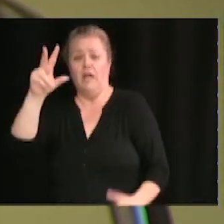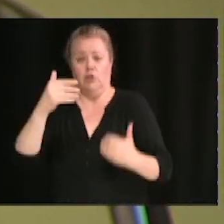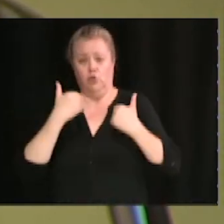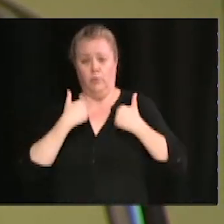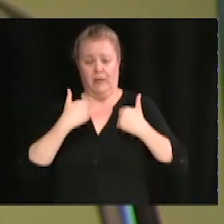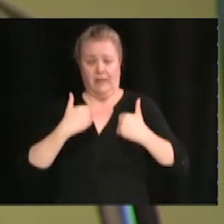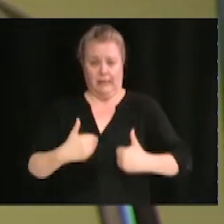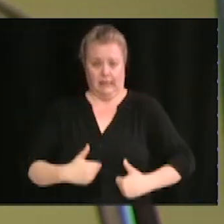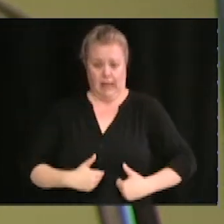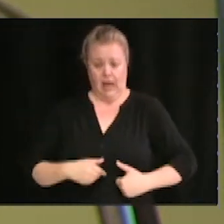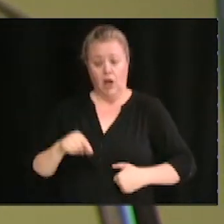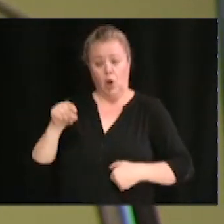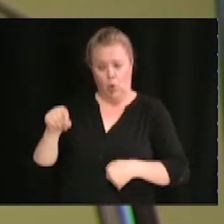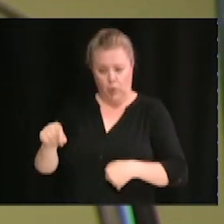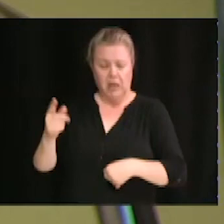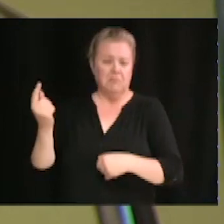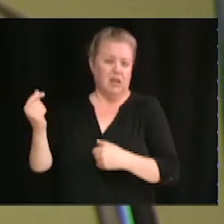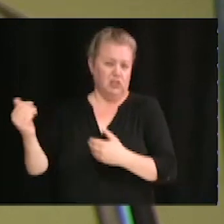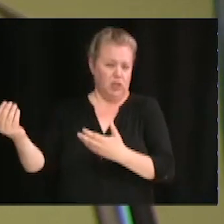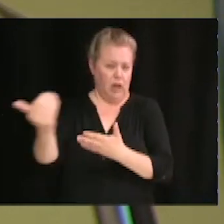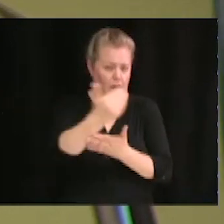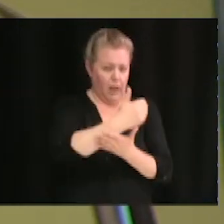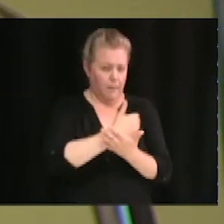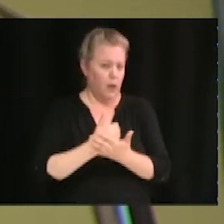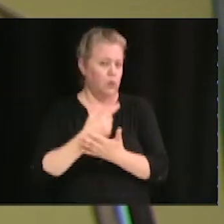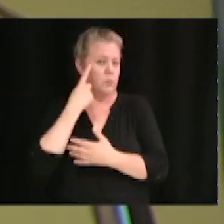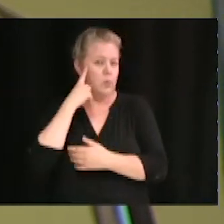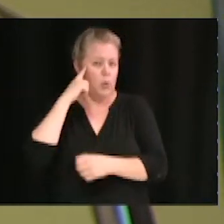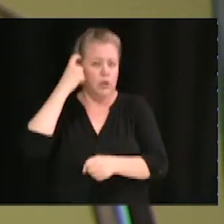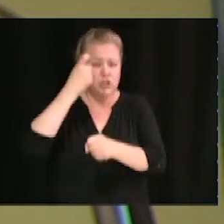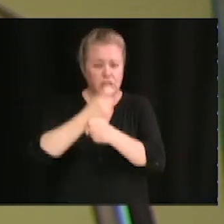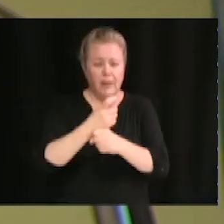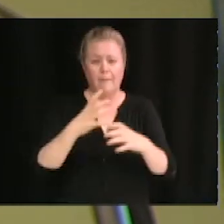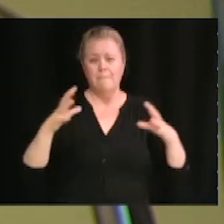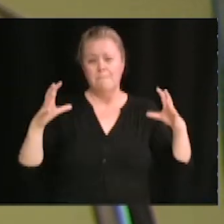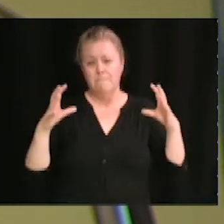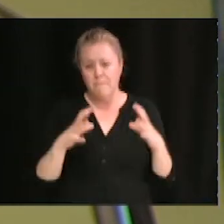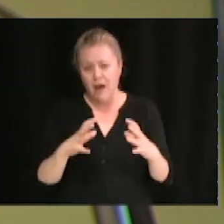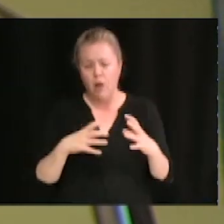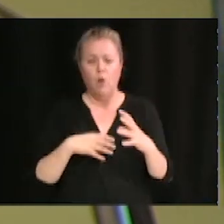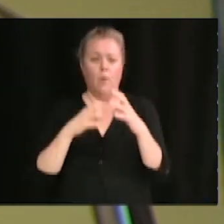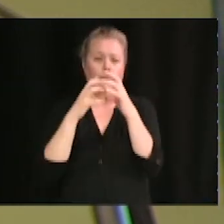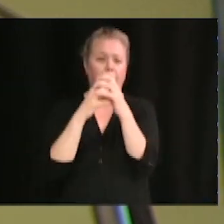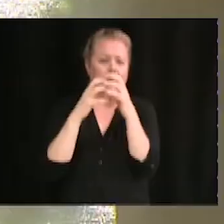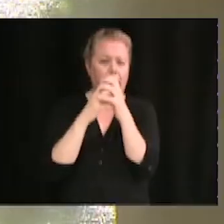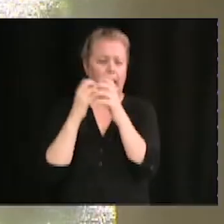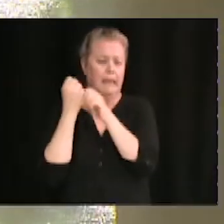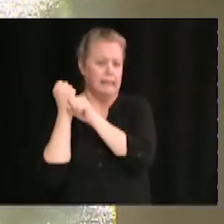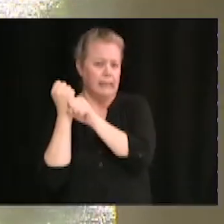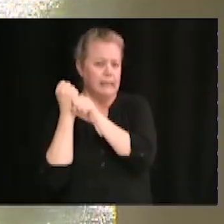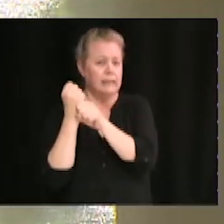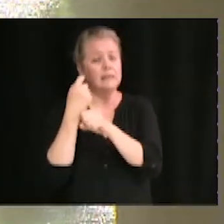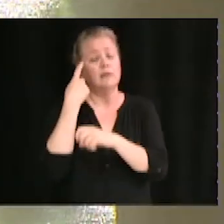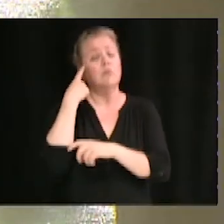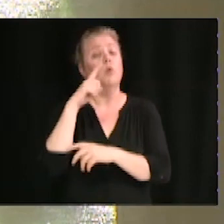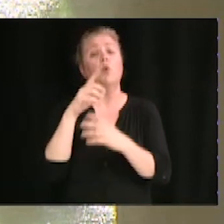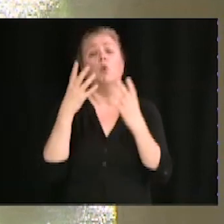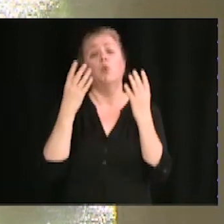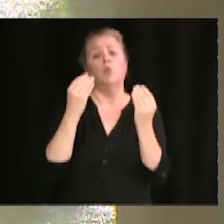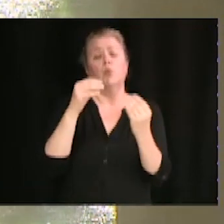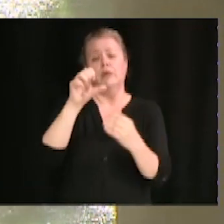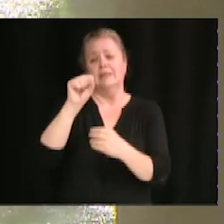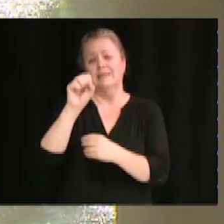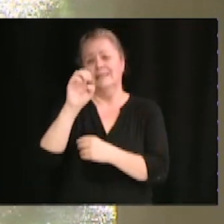que Denis va ramasser pour acheter des ballons, balle de tennis, sorties scolaires pour aller au Sénégal. Donc, nous sommes 12 personnes qui